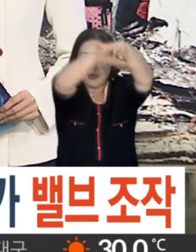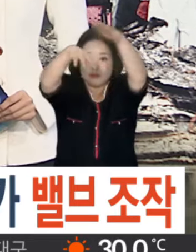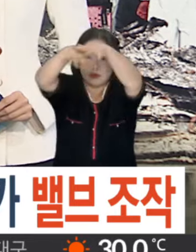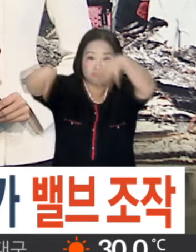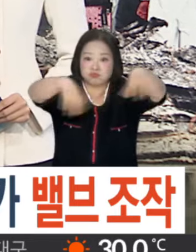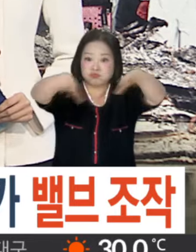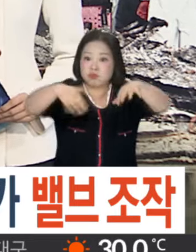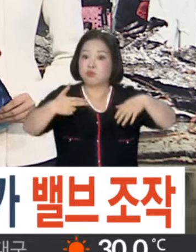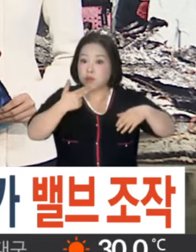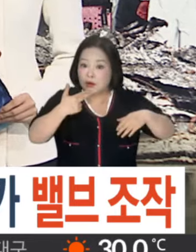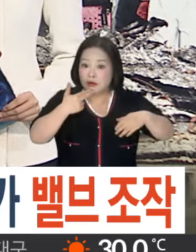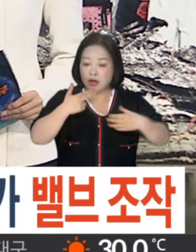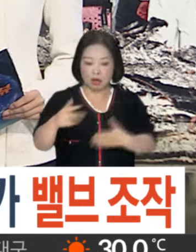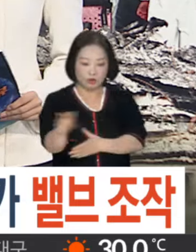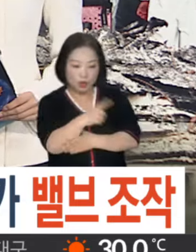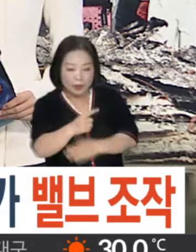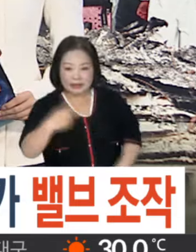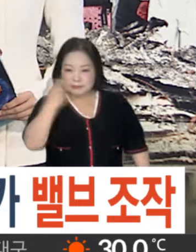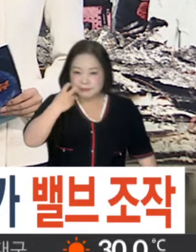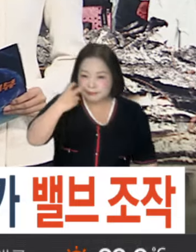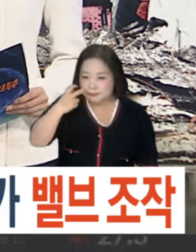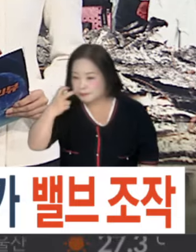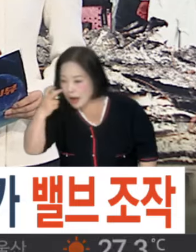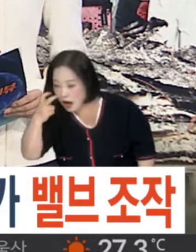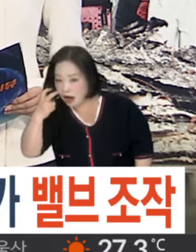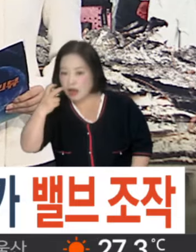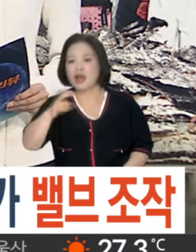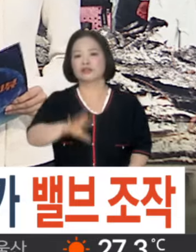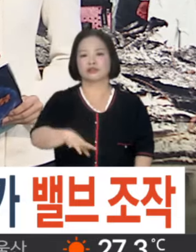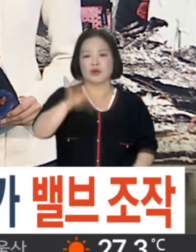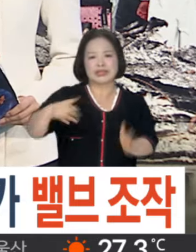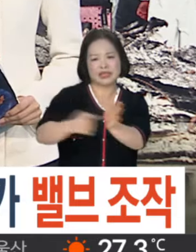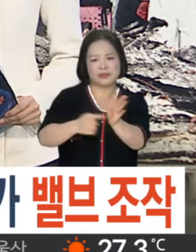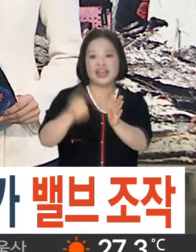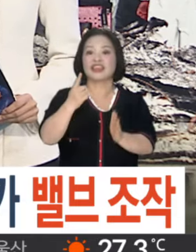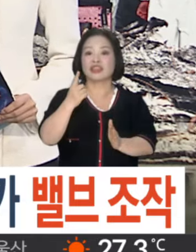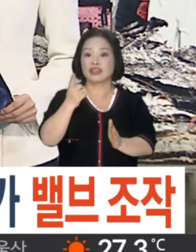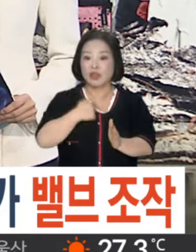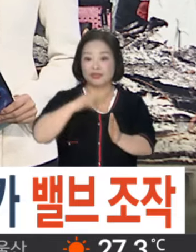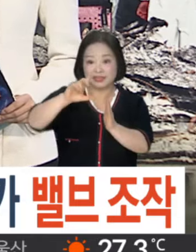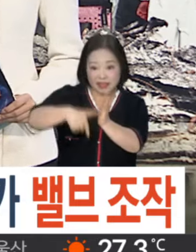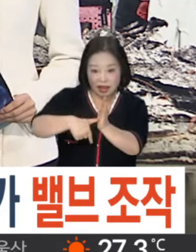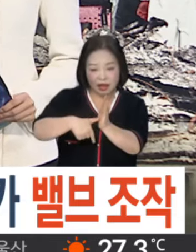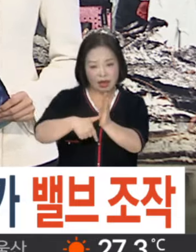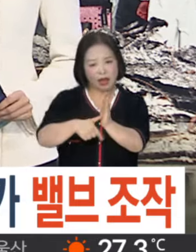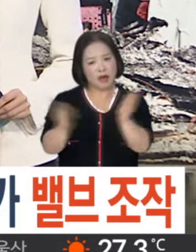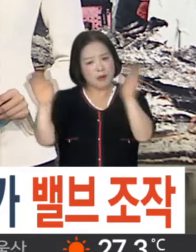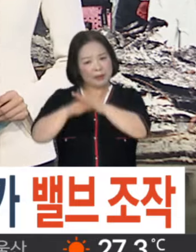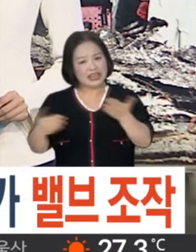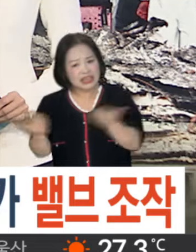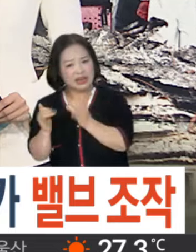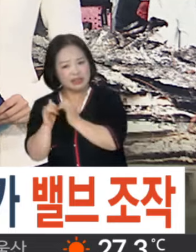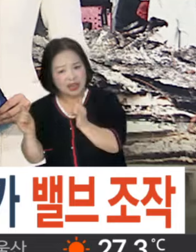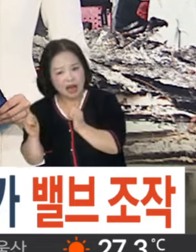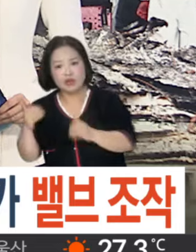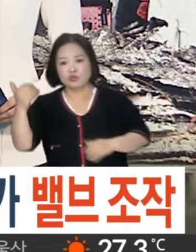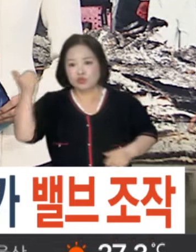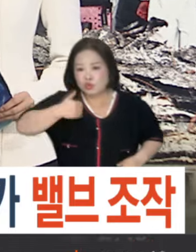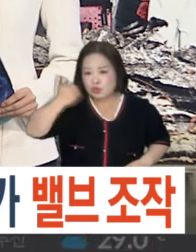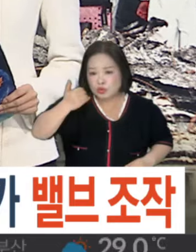확인됐습니다 소방당국이 조사를 해보니이 화재 촉이 긴박했던 순간 야근 자나 아파트 관계자 중